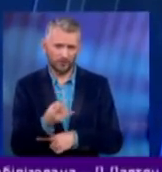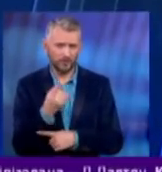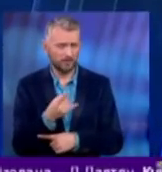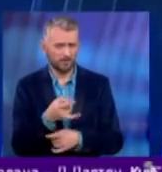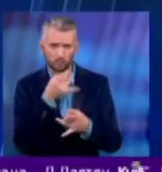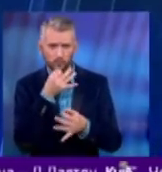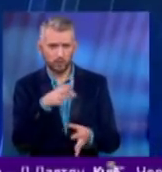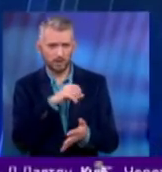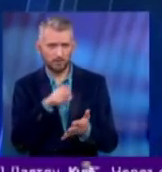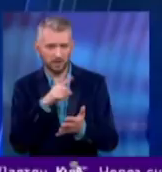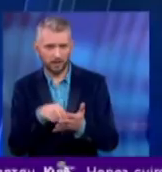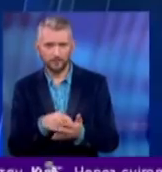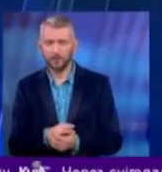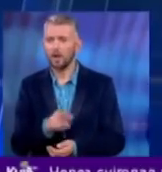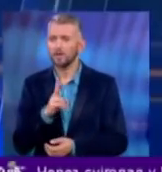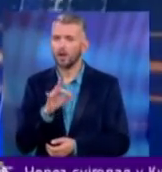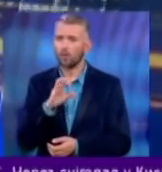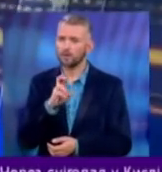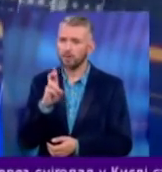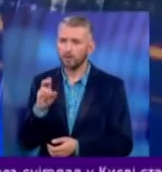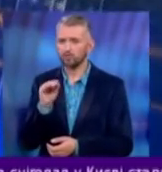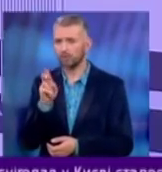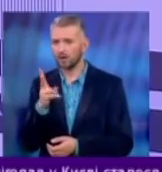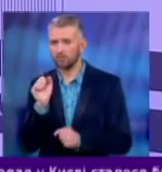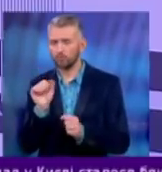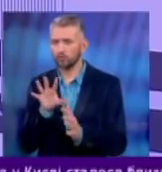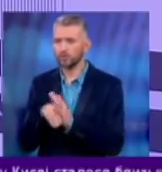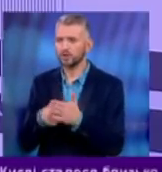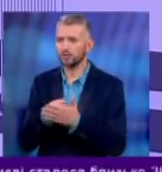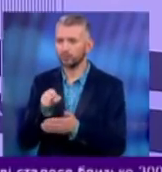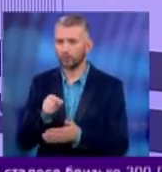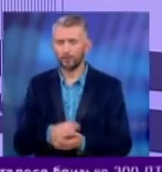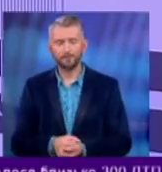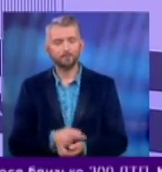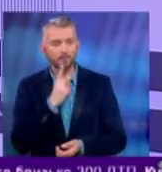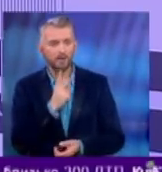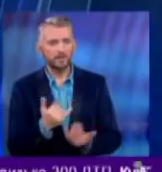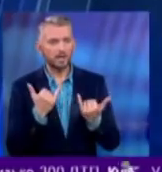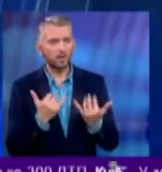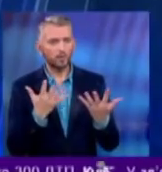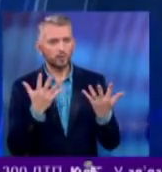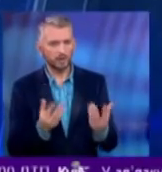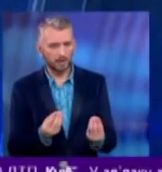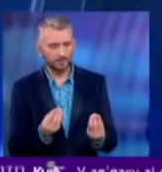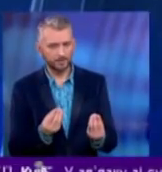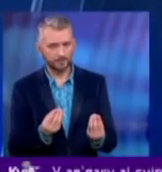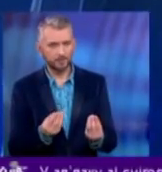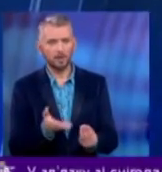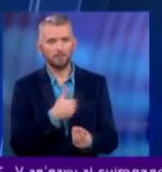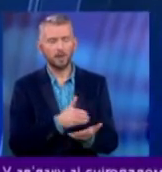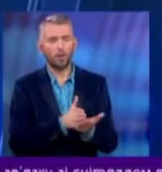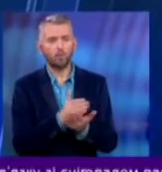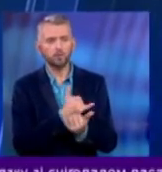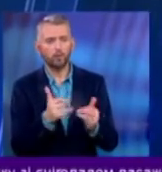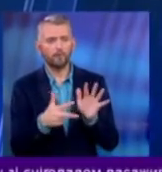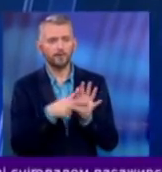питань. А от як ОСББ і ЖБК можуть долучитися до диспетчерської? Дивіться, на сьогоднішній день ми обслуговуємо